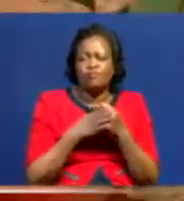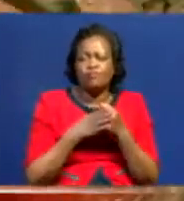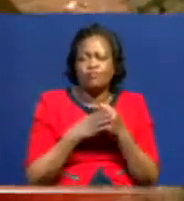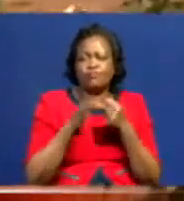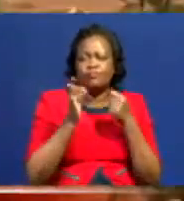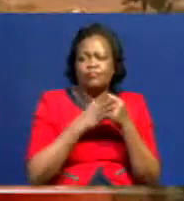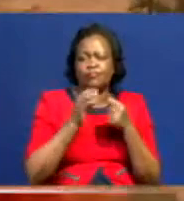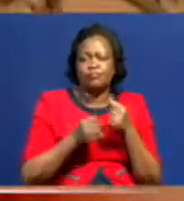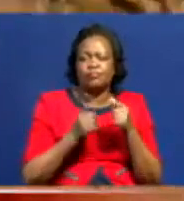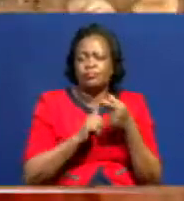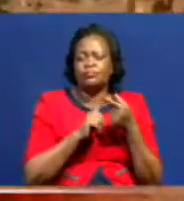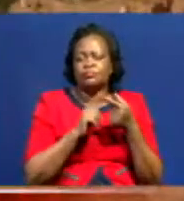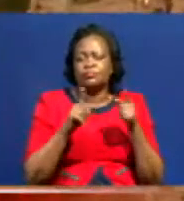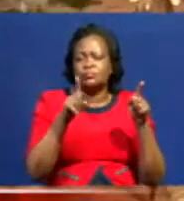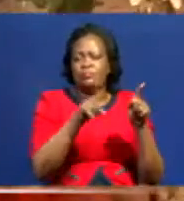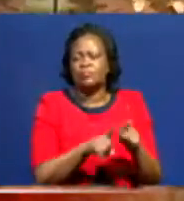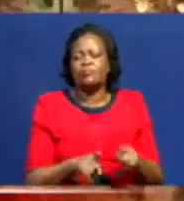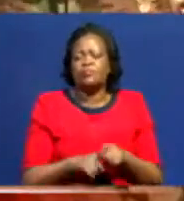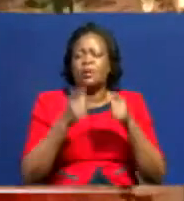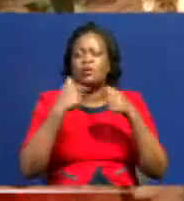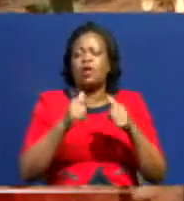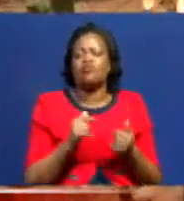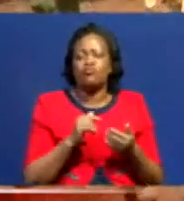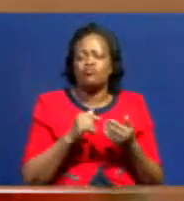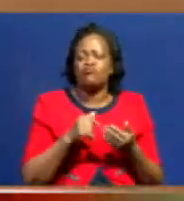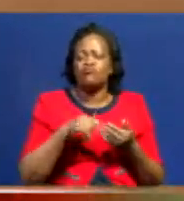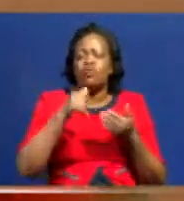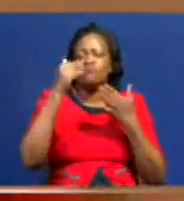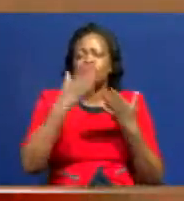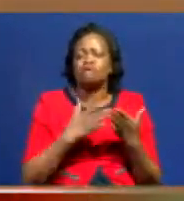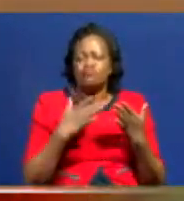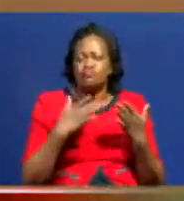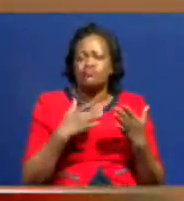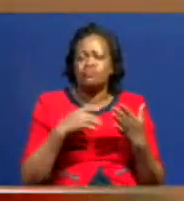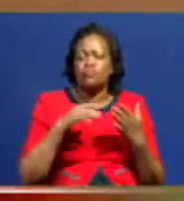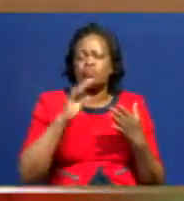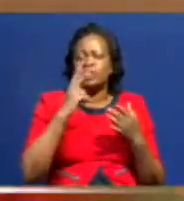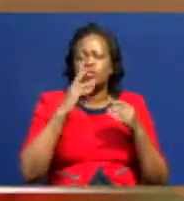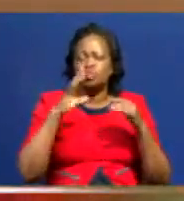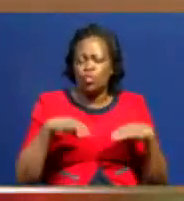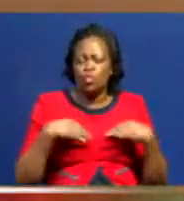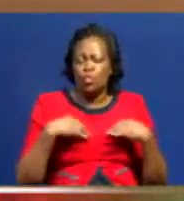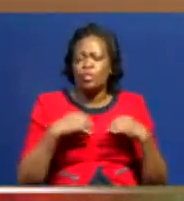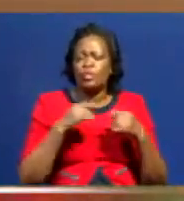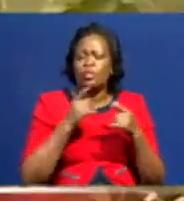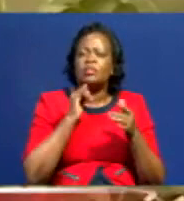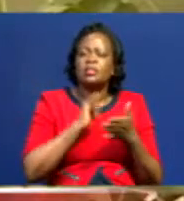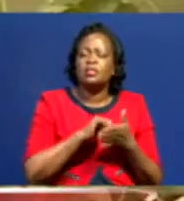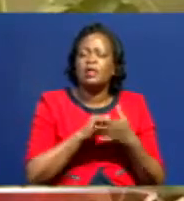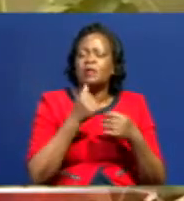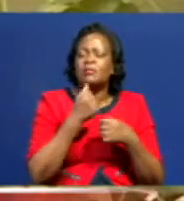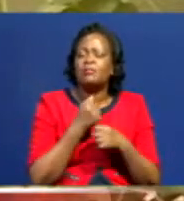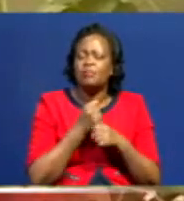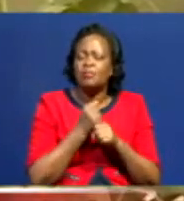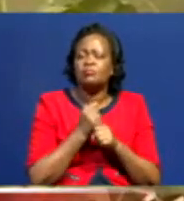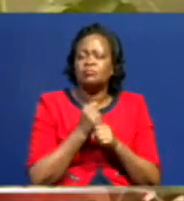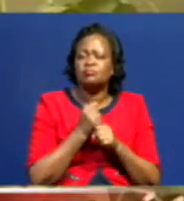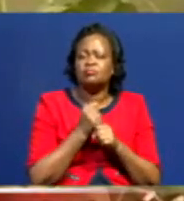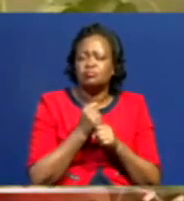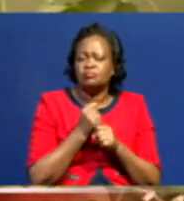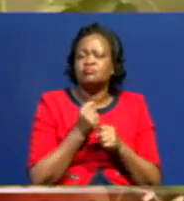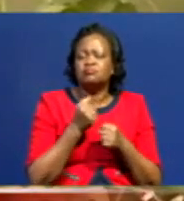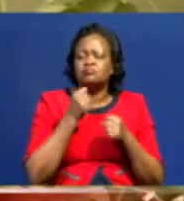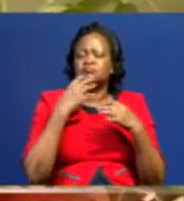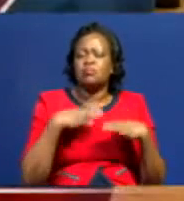1980 na hivyo kuruhusu uagizaji wa nguo kuu, yaani mitumba, hatua ambayo ilitishia kuangamiza viwanda vya nguo